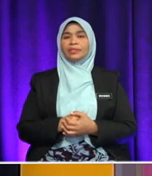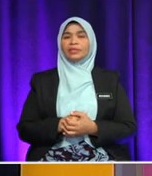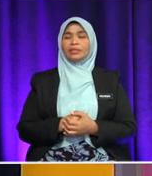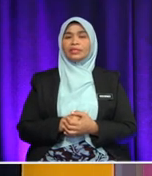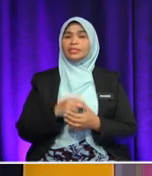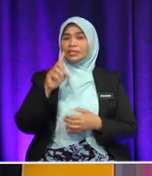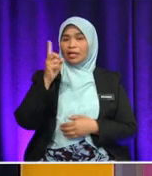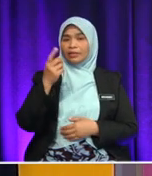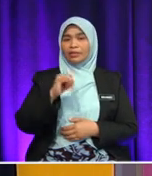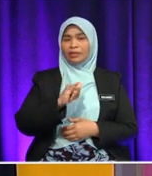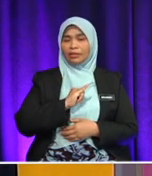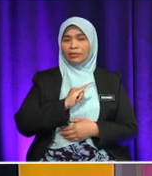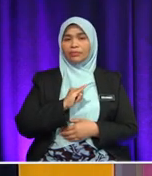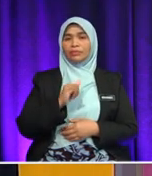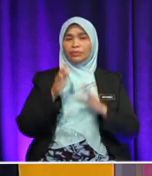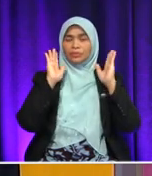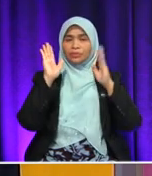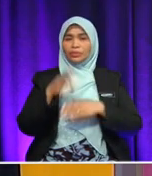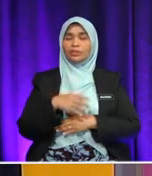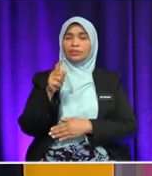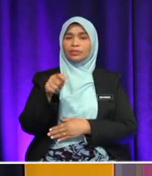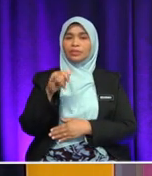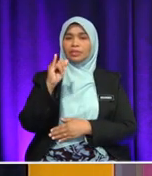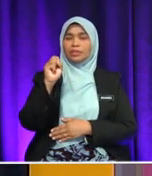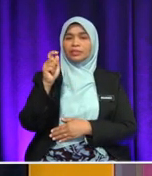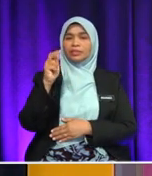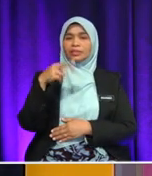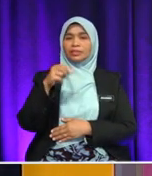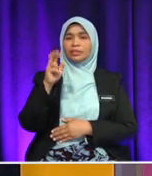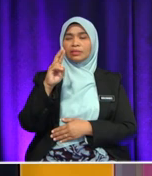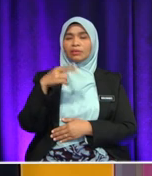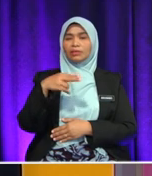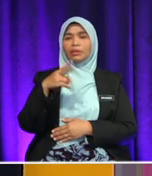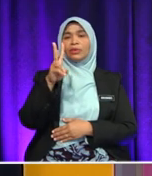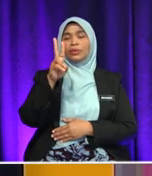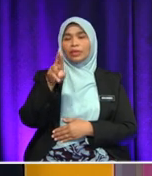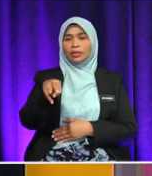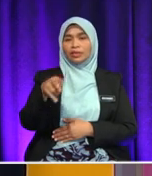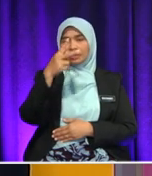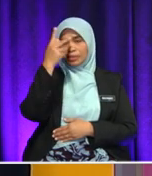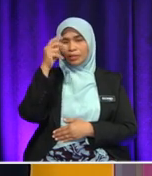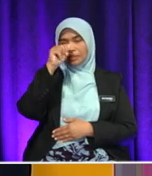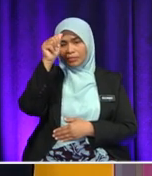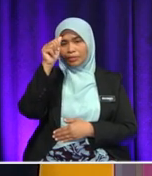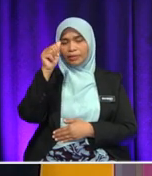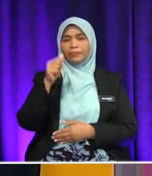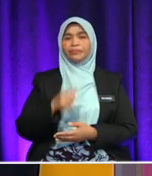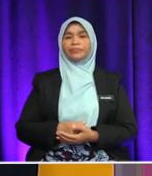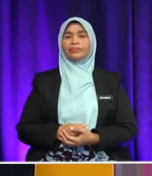saja aku salat sunat istikharah 2 rakaat karena Allah Ta'ala